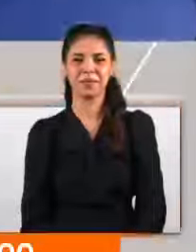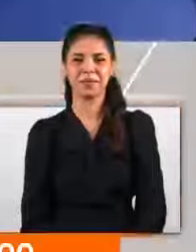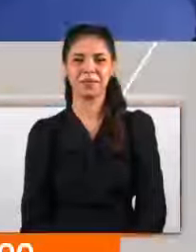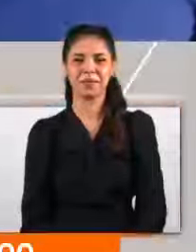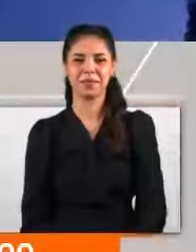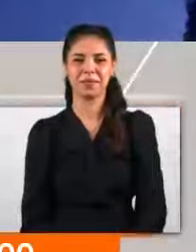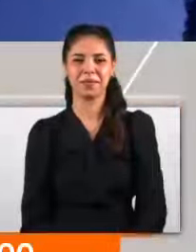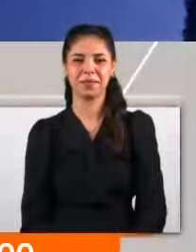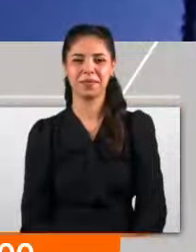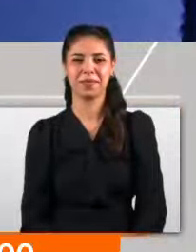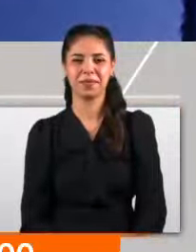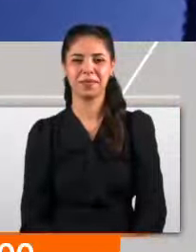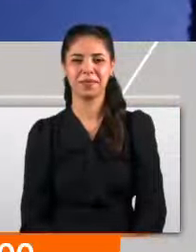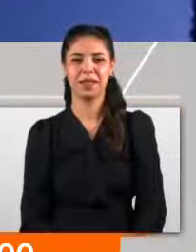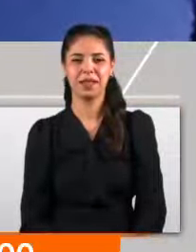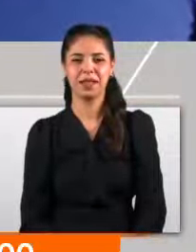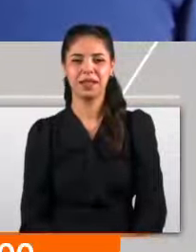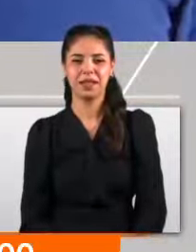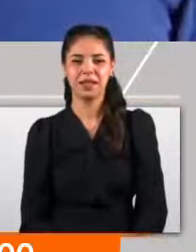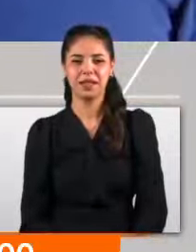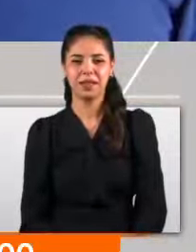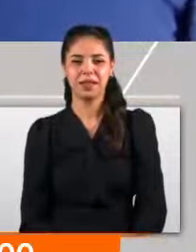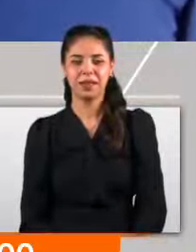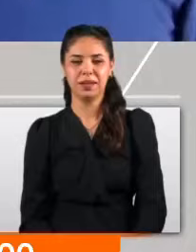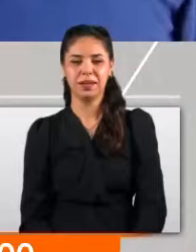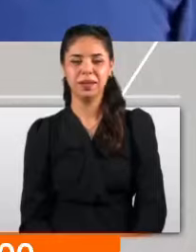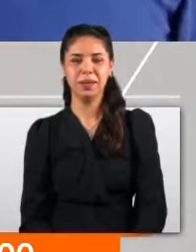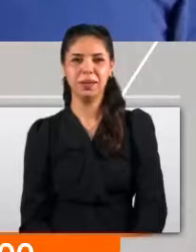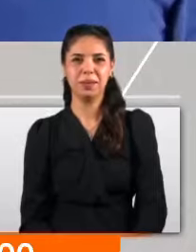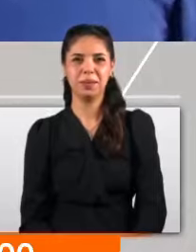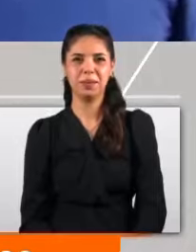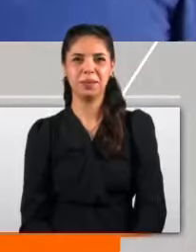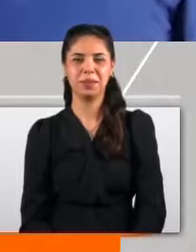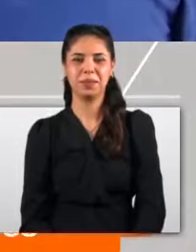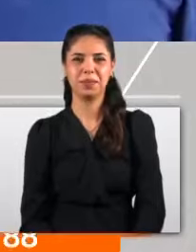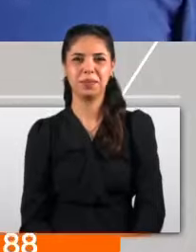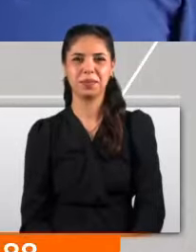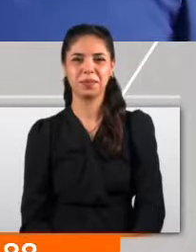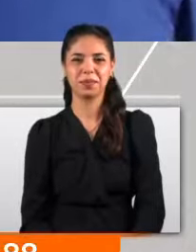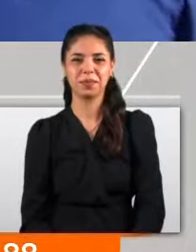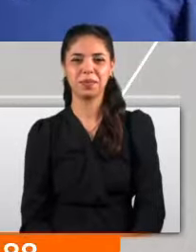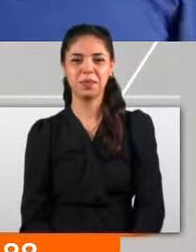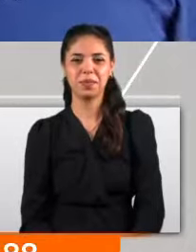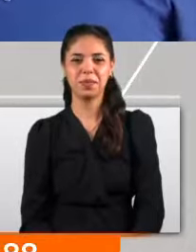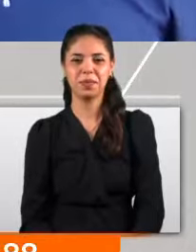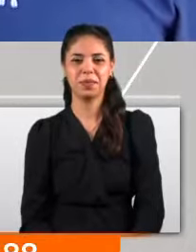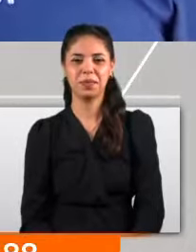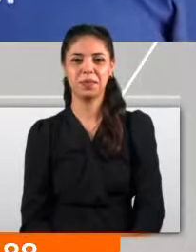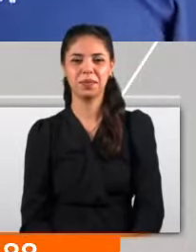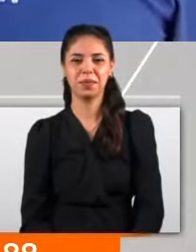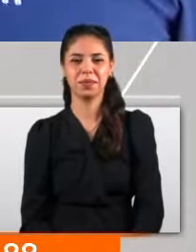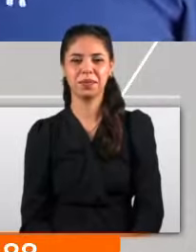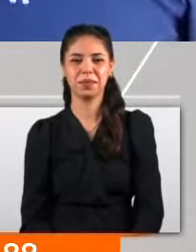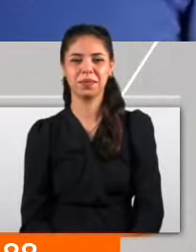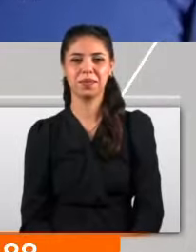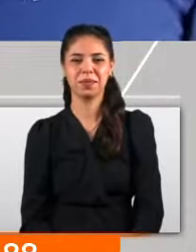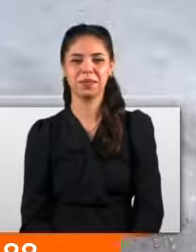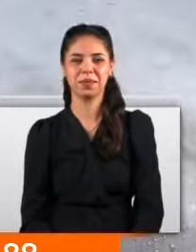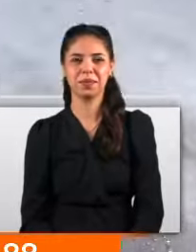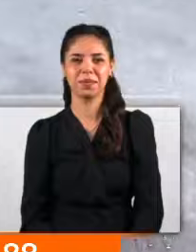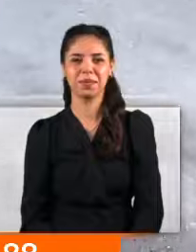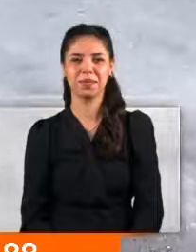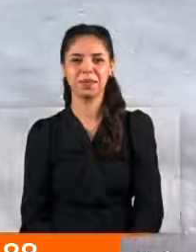bulamadıysam. Türkiye'de çıkan 5 vitesli ilk araba. O günlerde aramıza böyle bir platonik aşk vardı. 30 yıl sonra birbirimize karşılıklı aşık